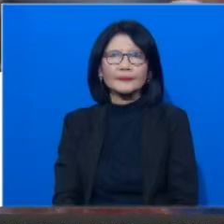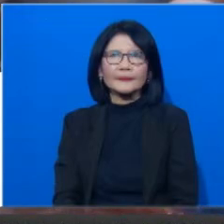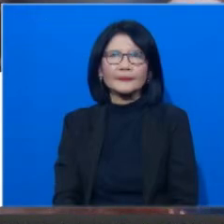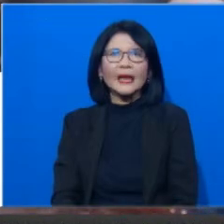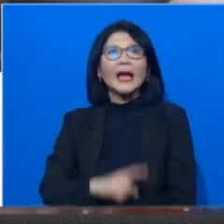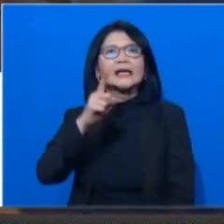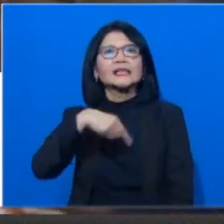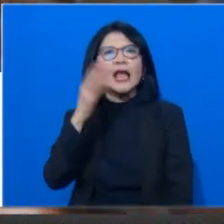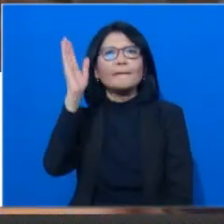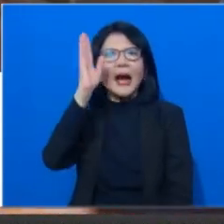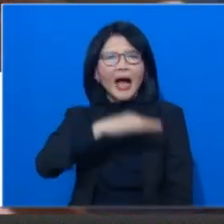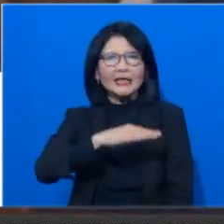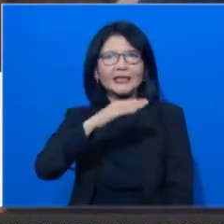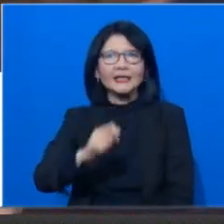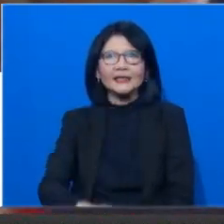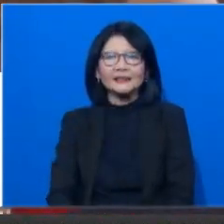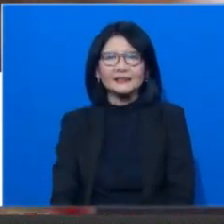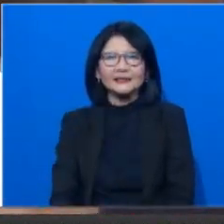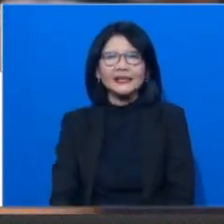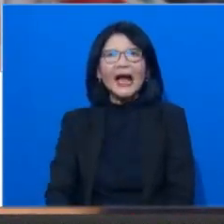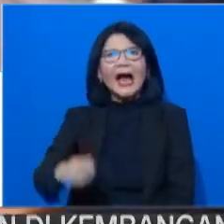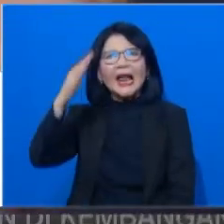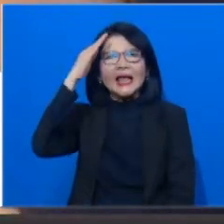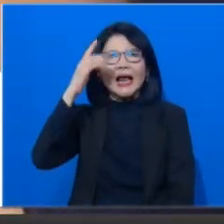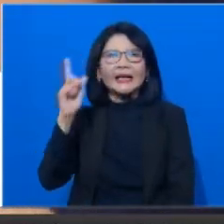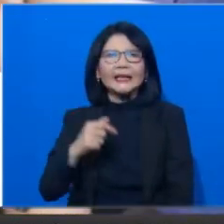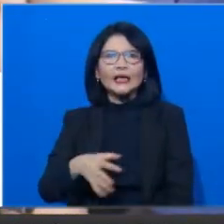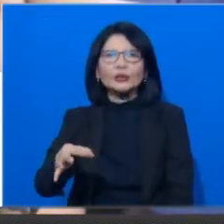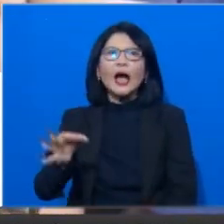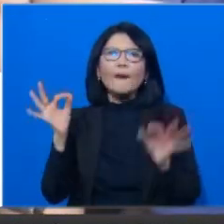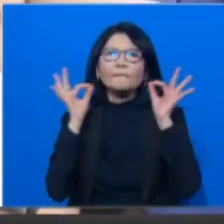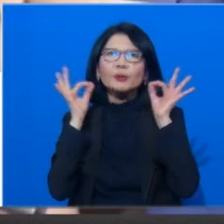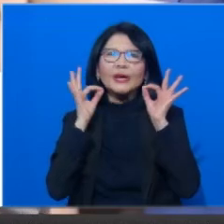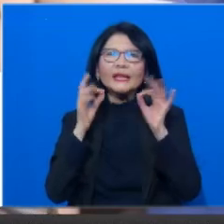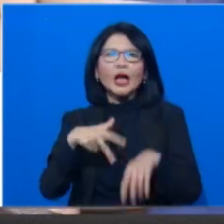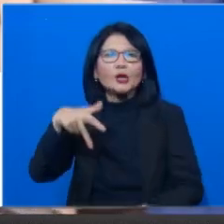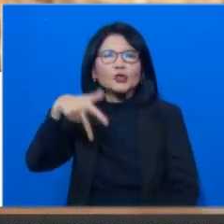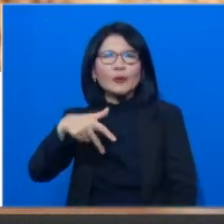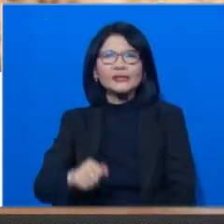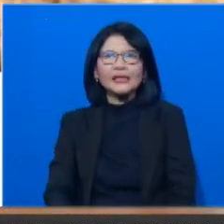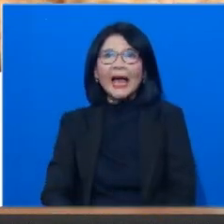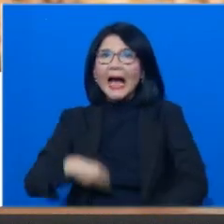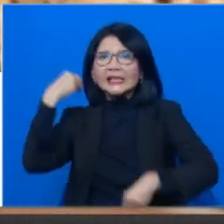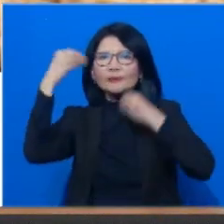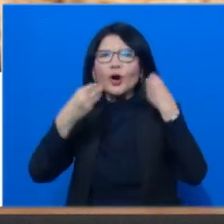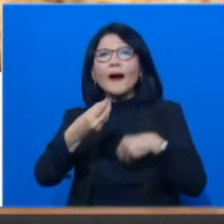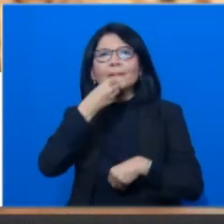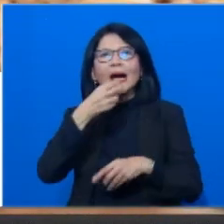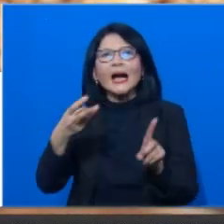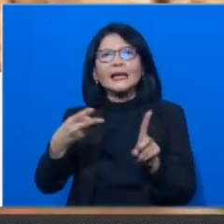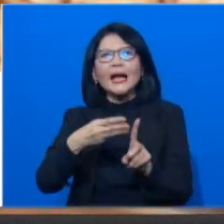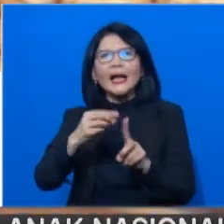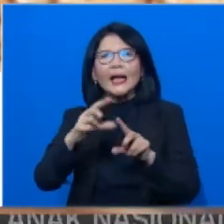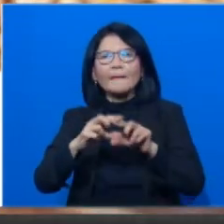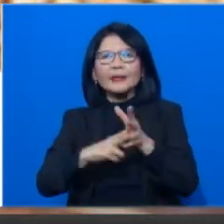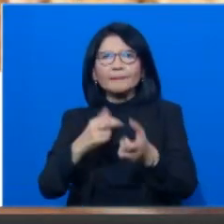Setiap hari, Ramli, warga Desa Arjosari, Kecamatan Wonomulyo, Polewali Mandar, disibukkan dengan produksi camilan bipang untuk memenuhi